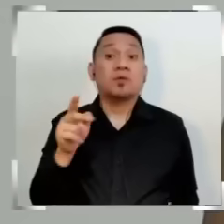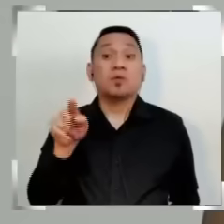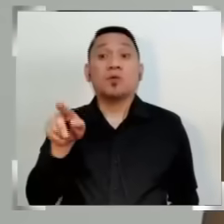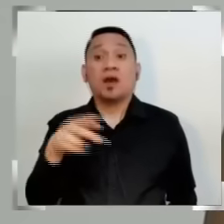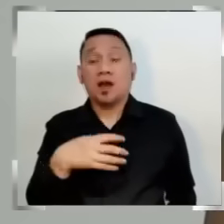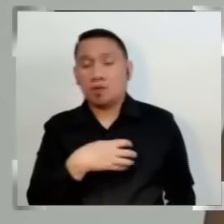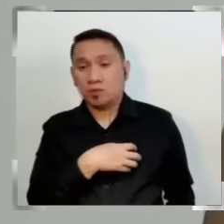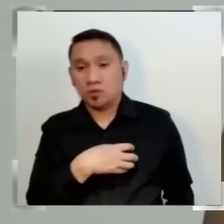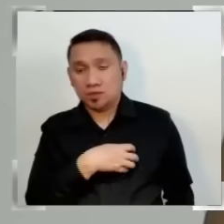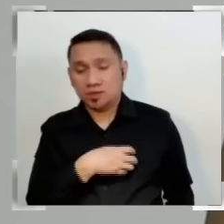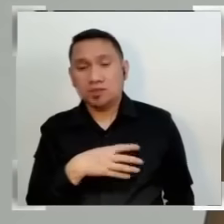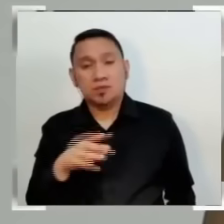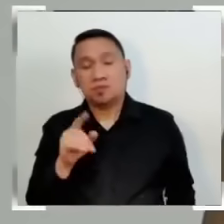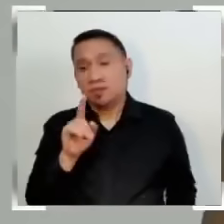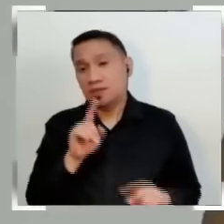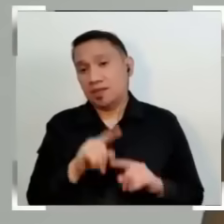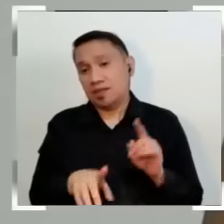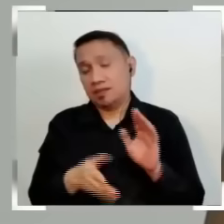rin kami